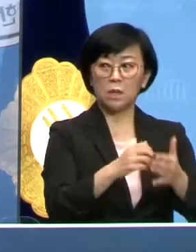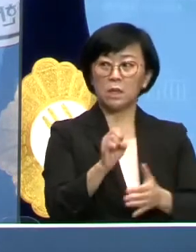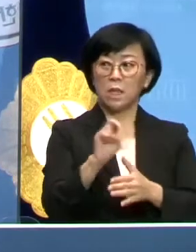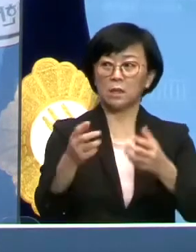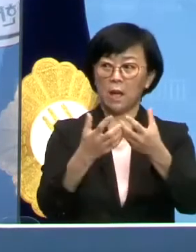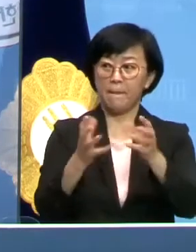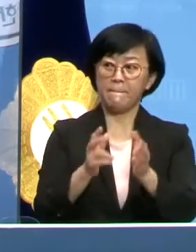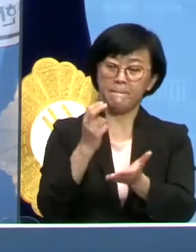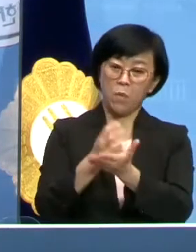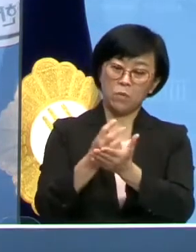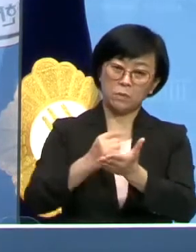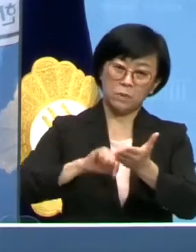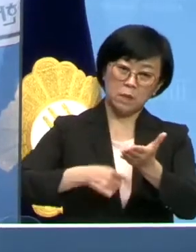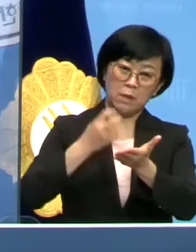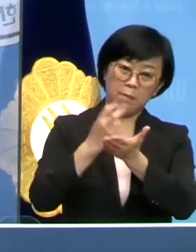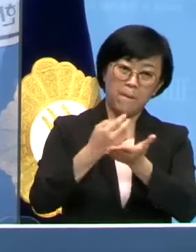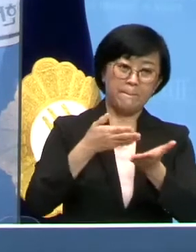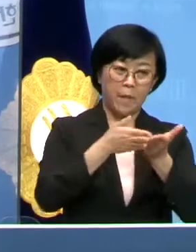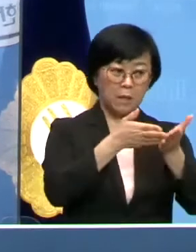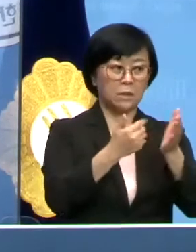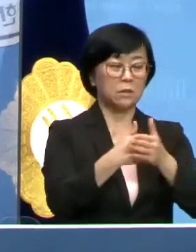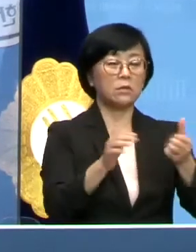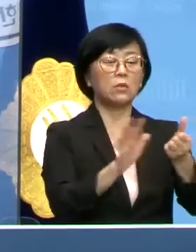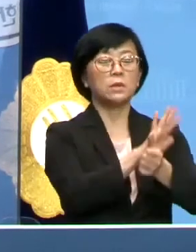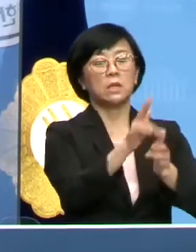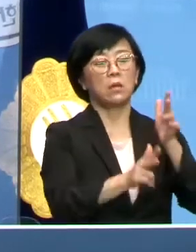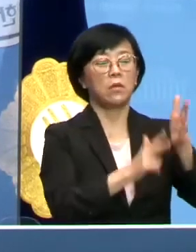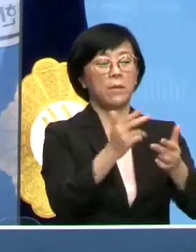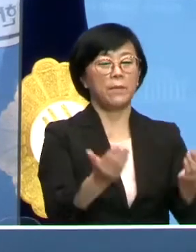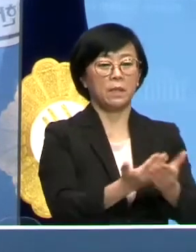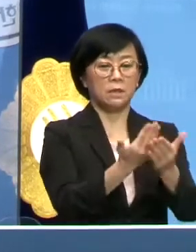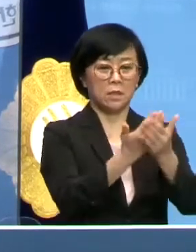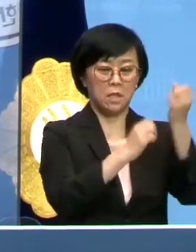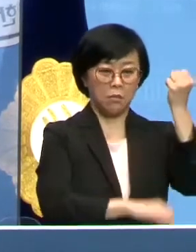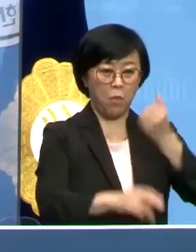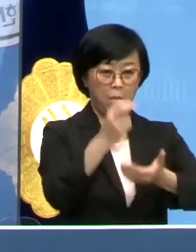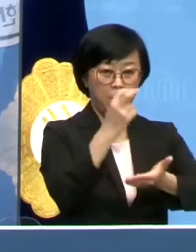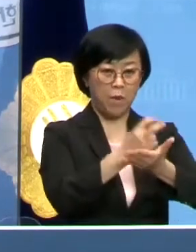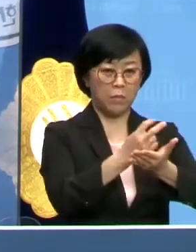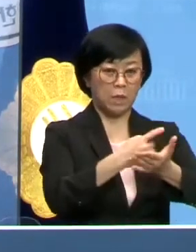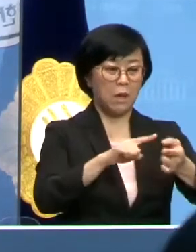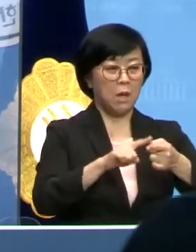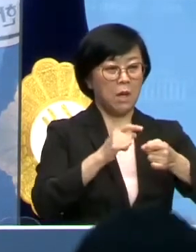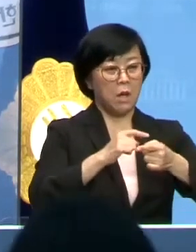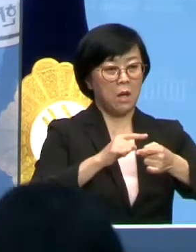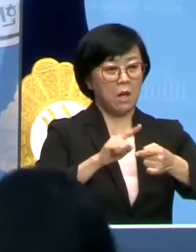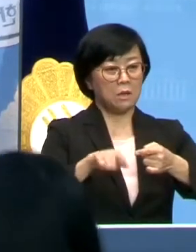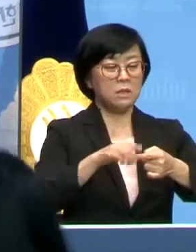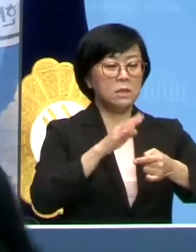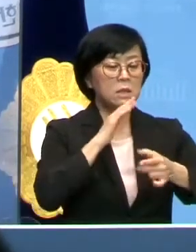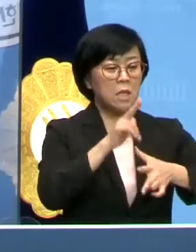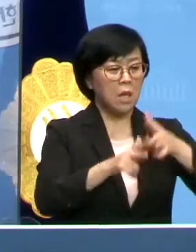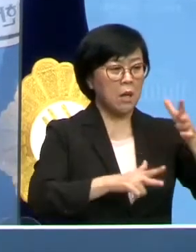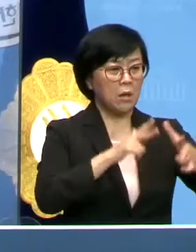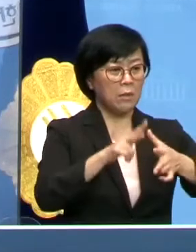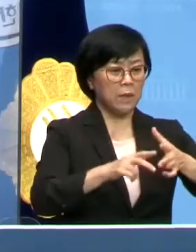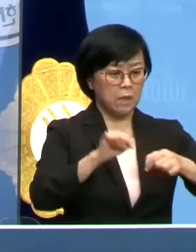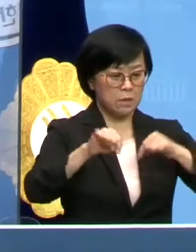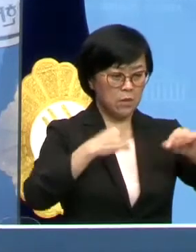또 자신의 입법안을 발휘한 서비스 산업 발전 2번 법은 이런 전남 규모의 산업에 대한